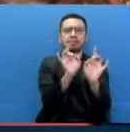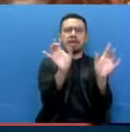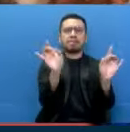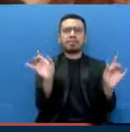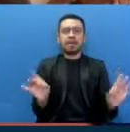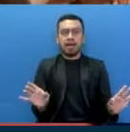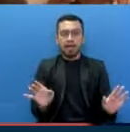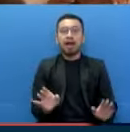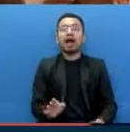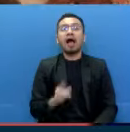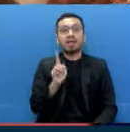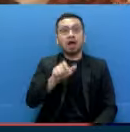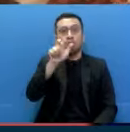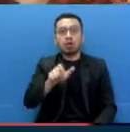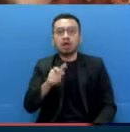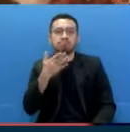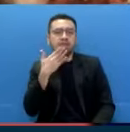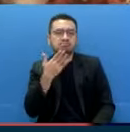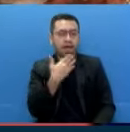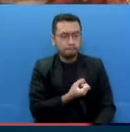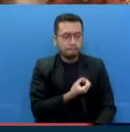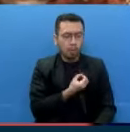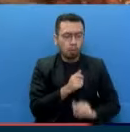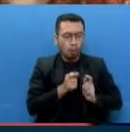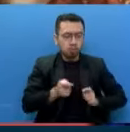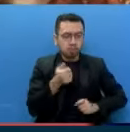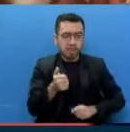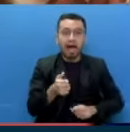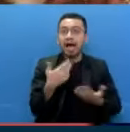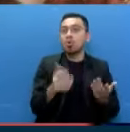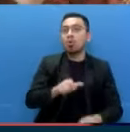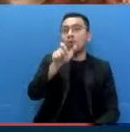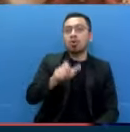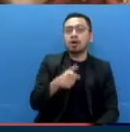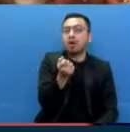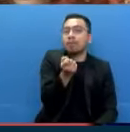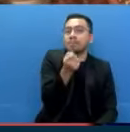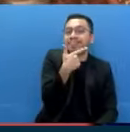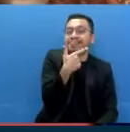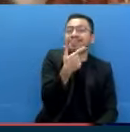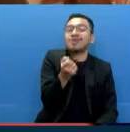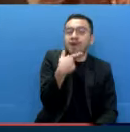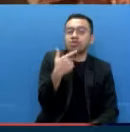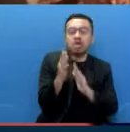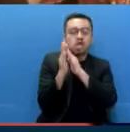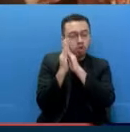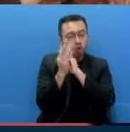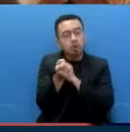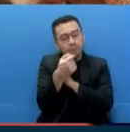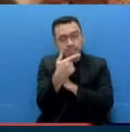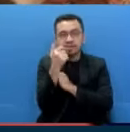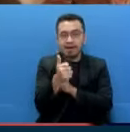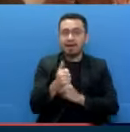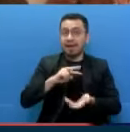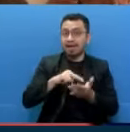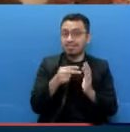terlatih dan tidak terlatih orang yang sedang misalnya E minum obat atau yang susah tidur pada malam harinya n tentu lalu kemudian menampilkan